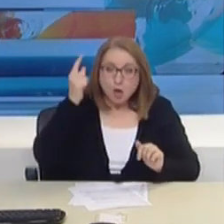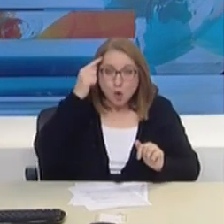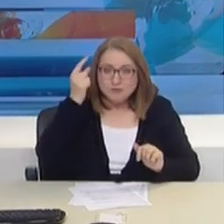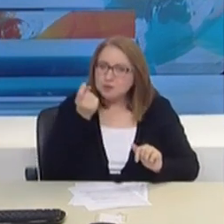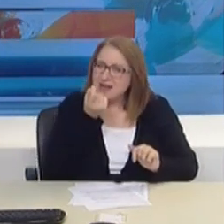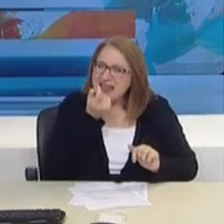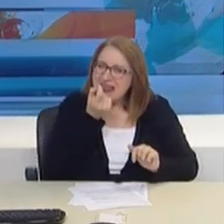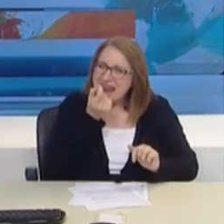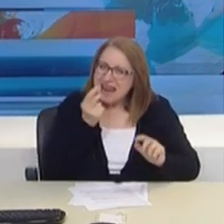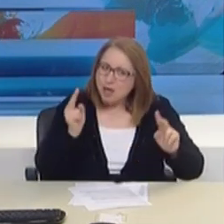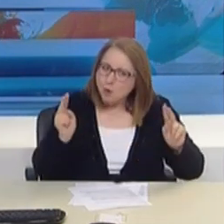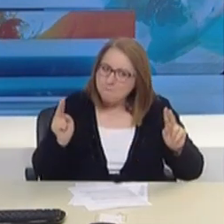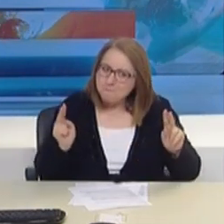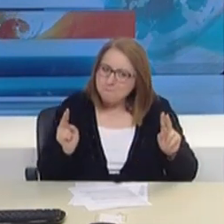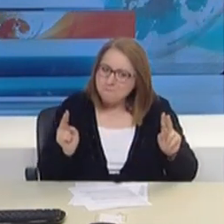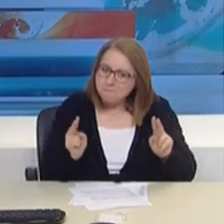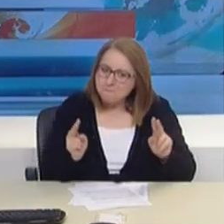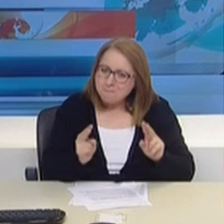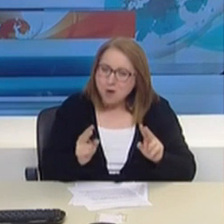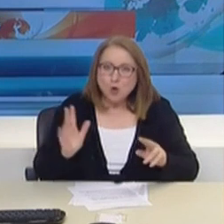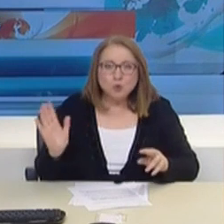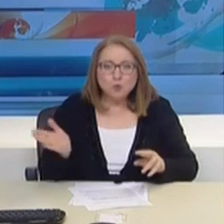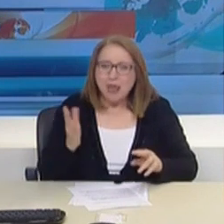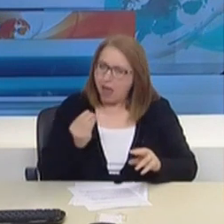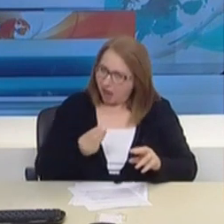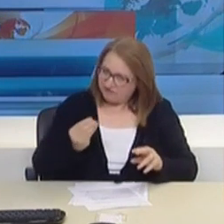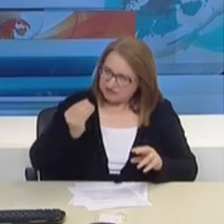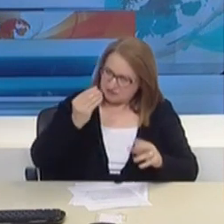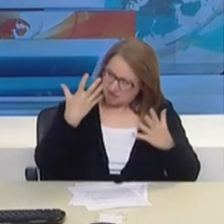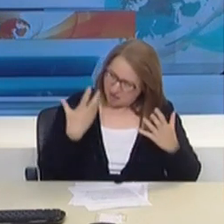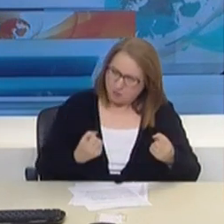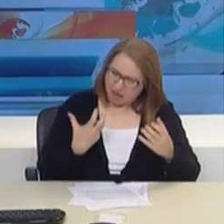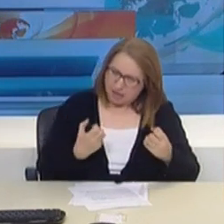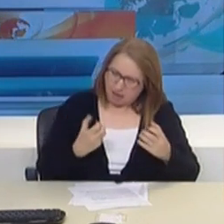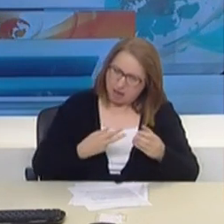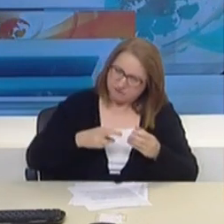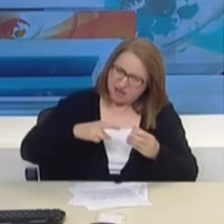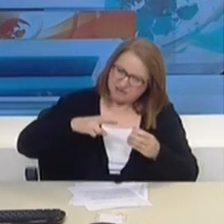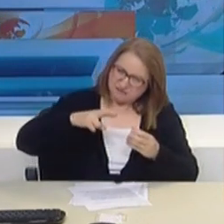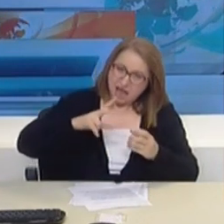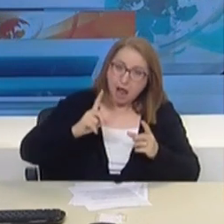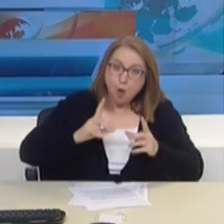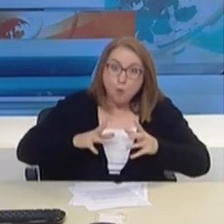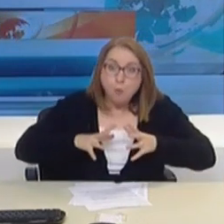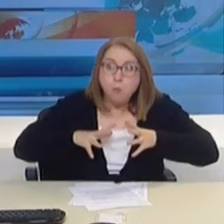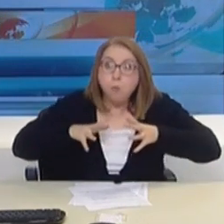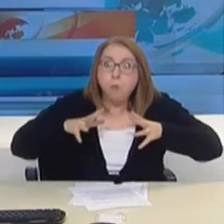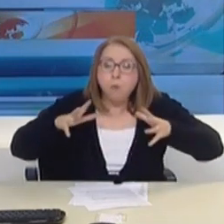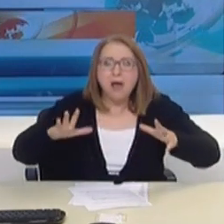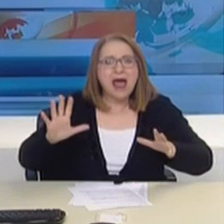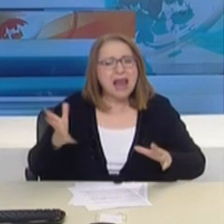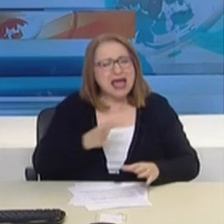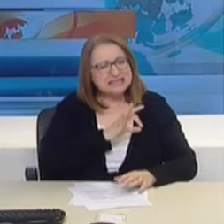βλέπω αυτή την εκθετική δραματική αύξηση. Δεν θέλω να πω ότι δεν την περιμένω, αλλά σίγουρα αγοράσαμε χρόνο και αυτός ο